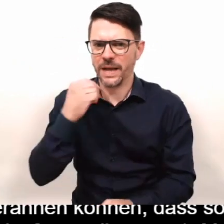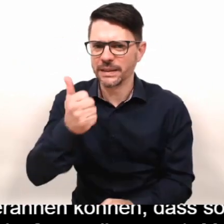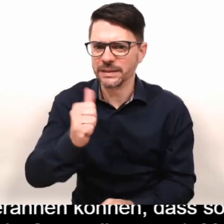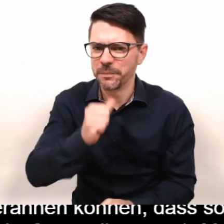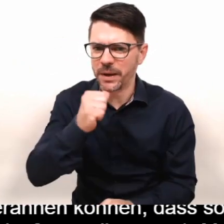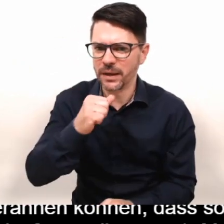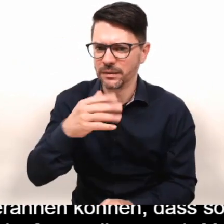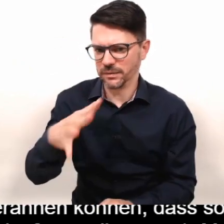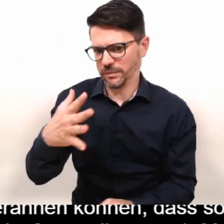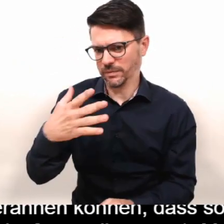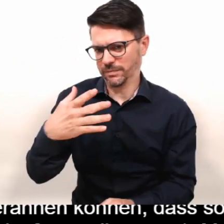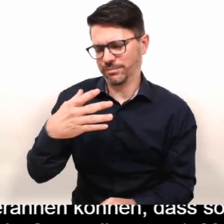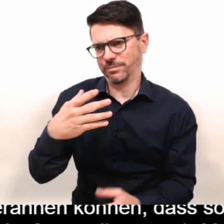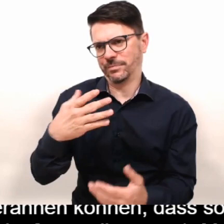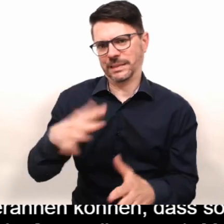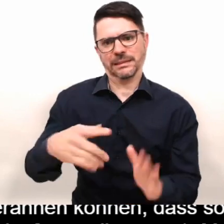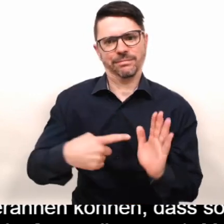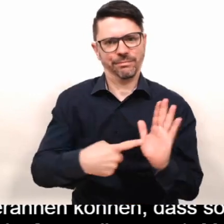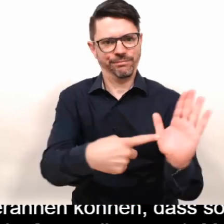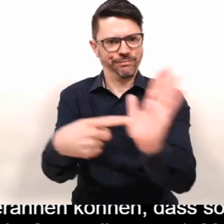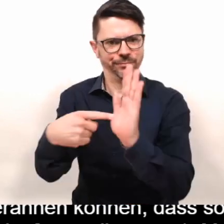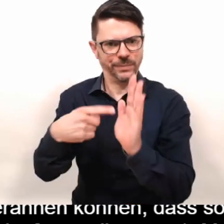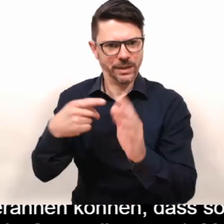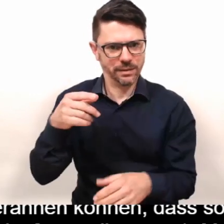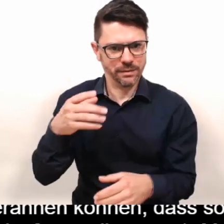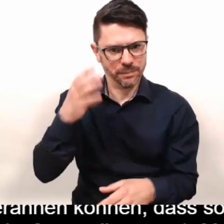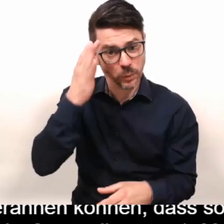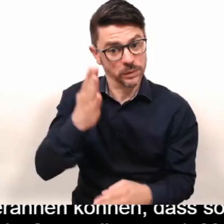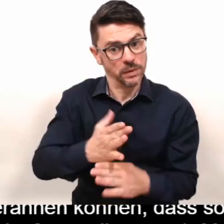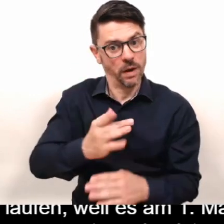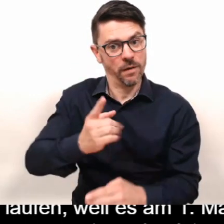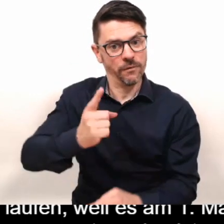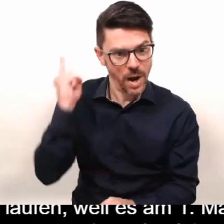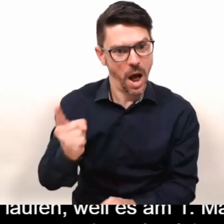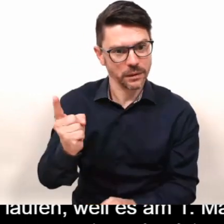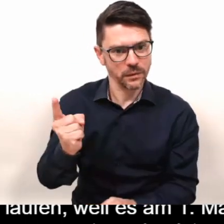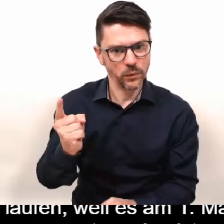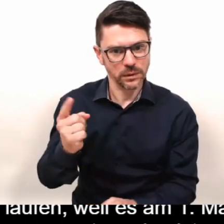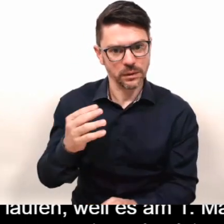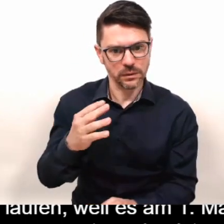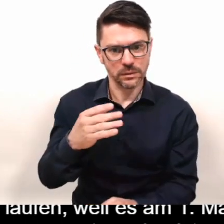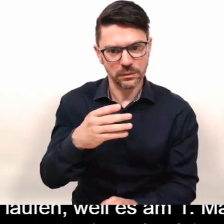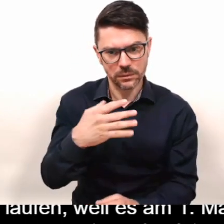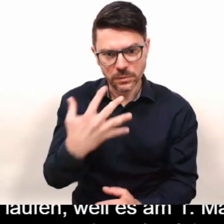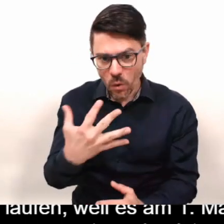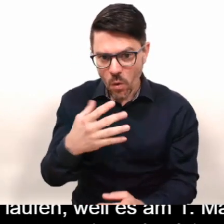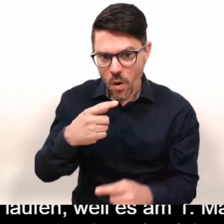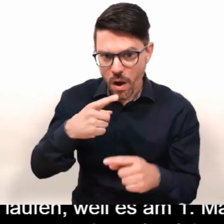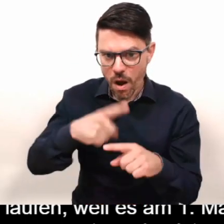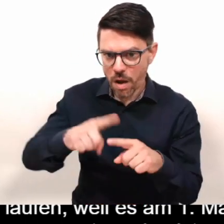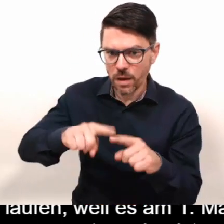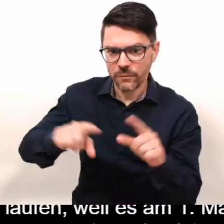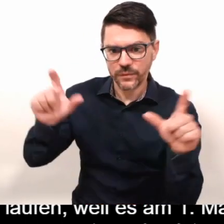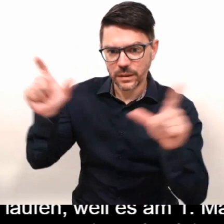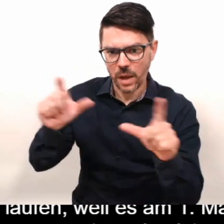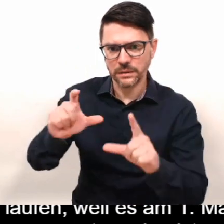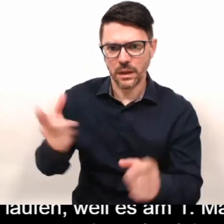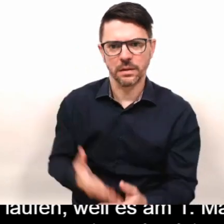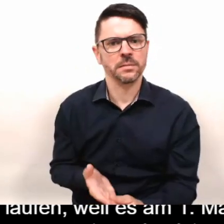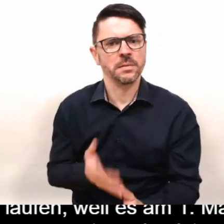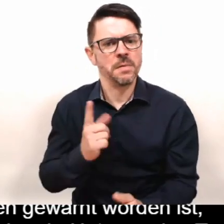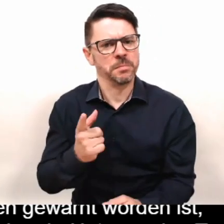andere Gruppen solche Veranstaltungen kapern auch. Hat man da einen Trend nicht gesehen oder warum